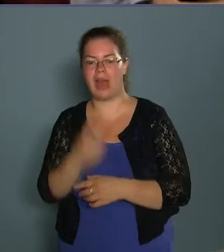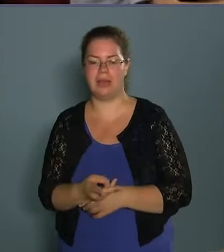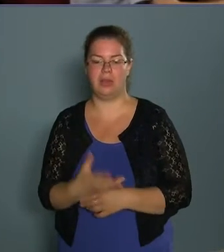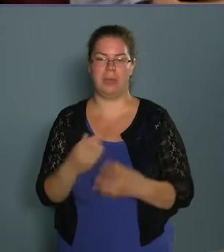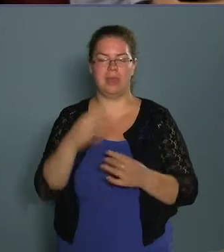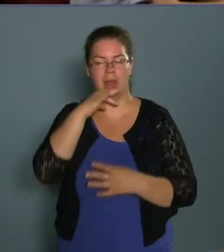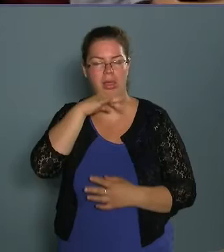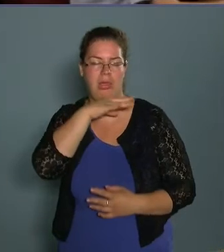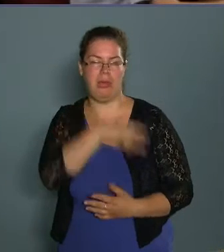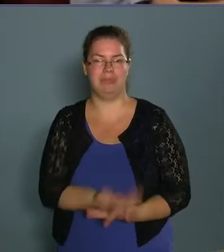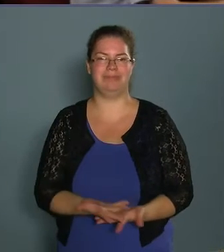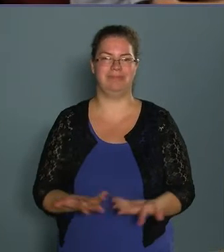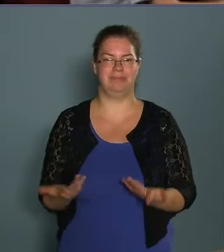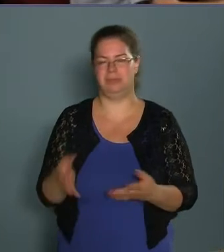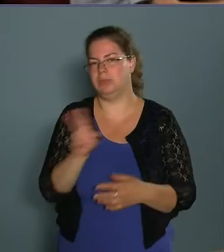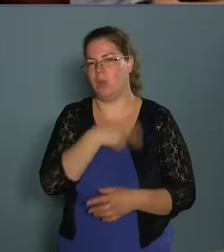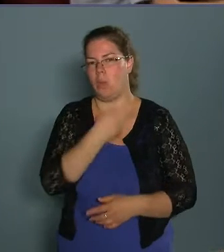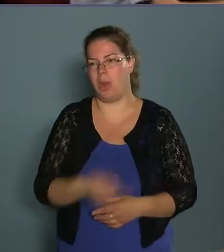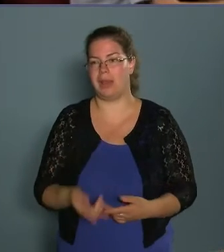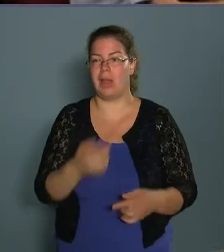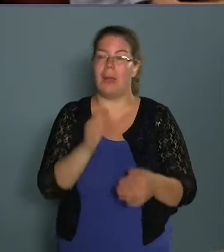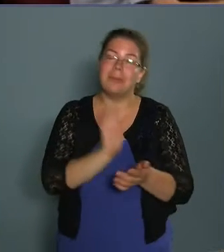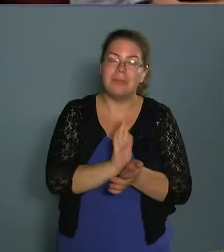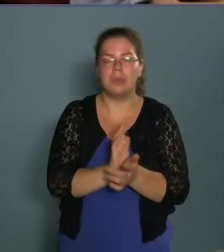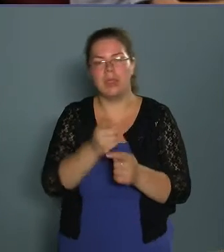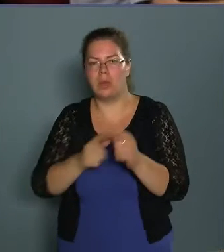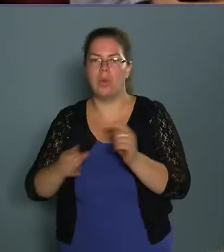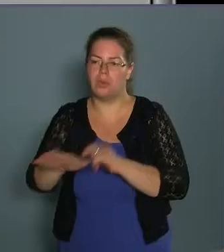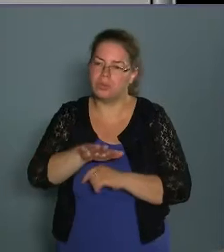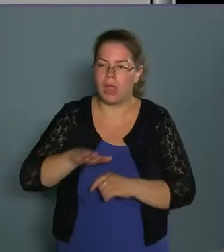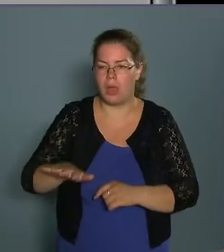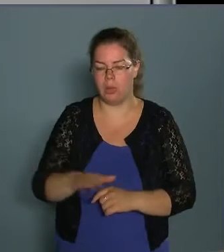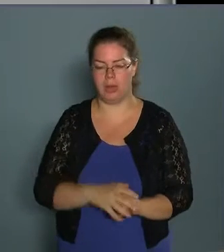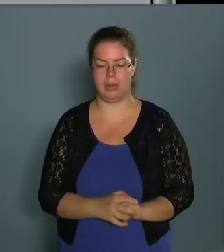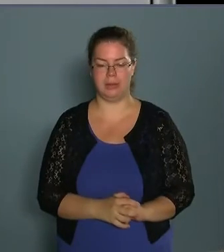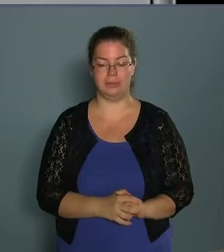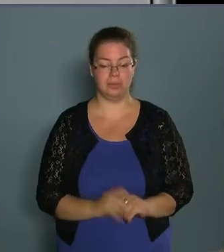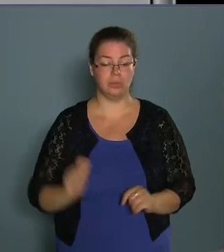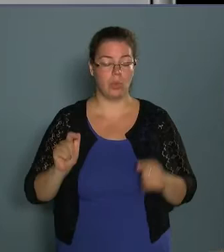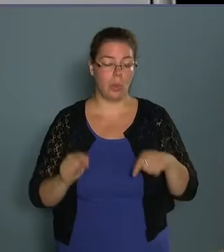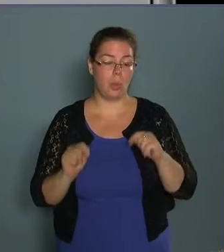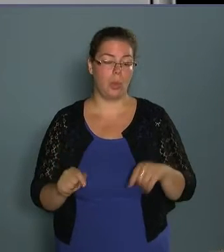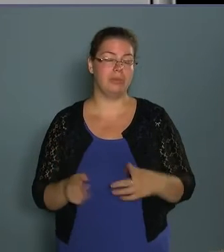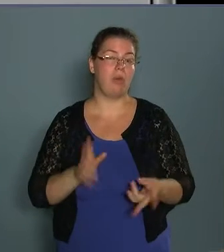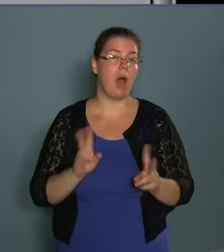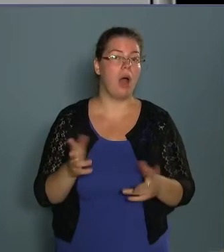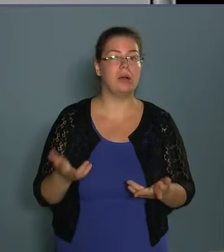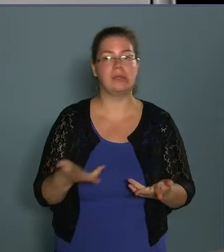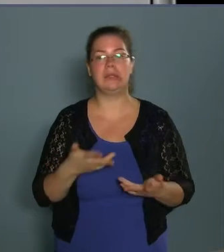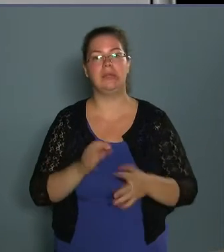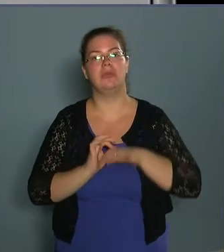elhanyagolt és leharcolt és lelakott a kórháznak bizonyos területe. Úgyhogy ott,